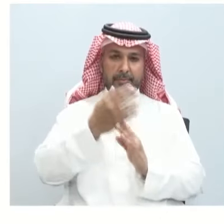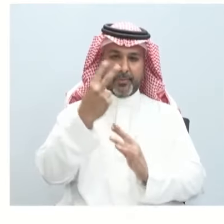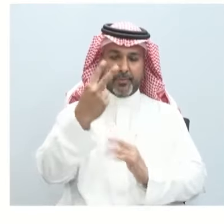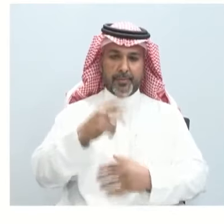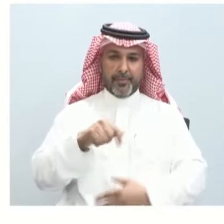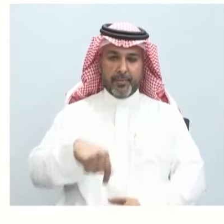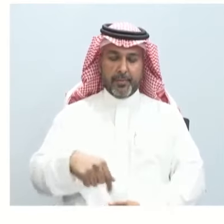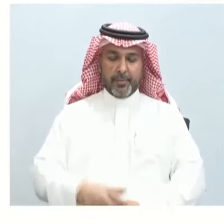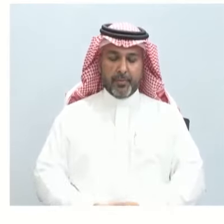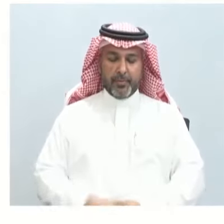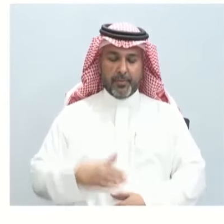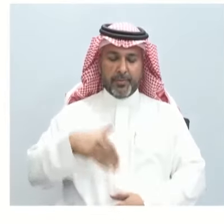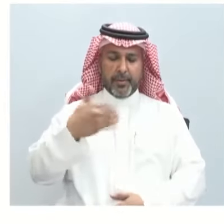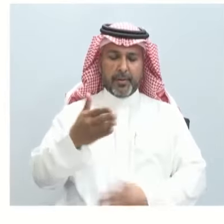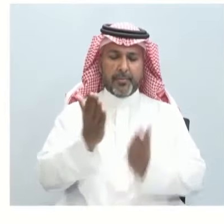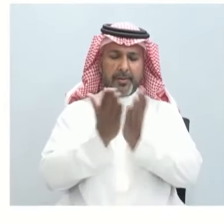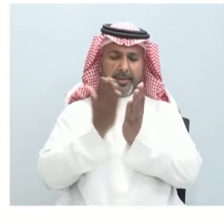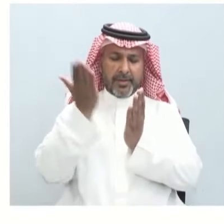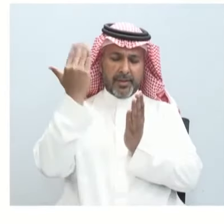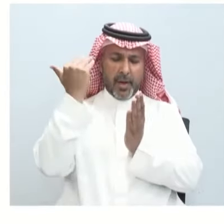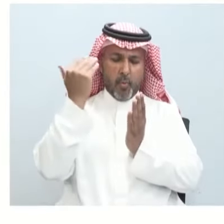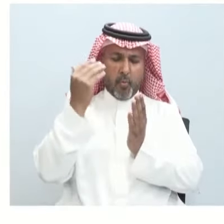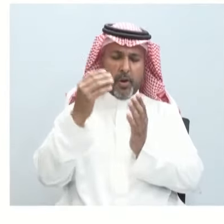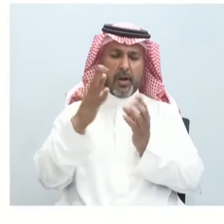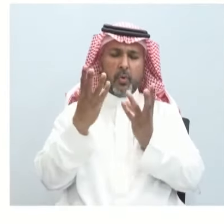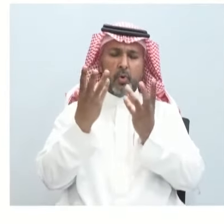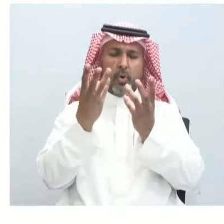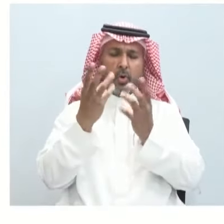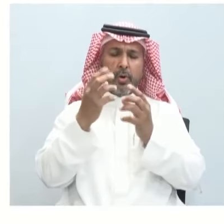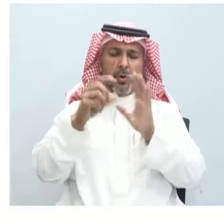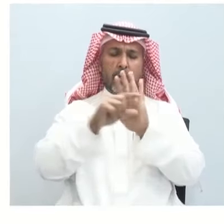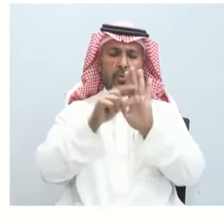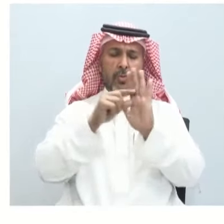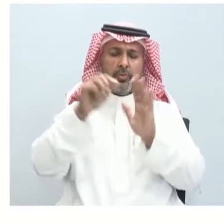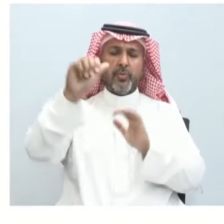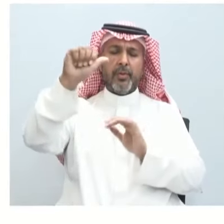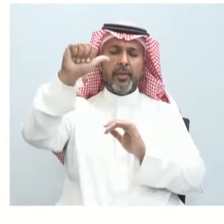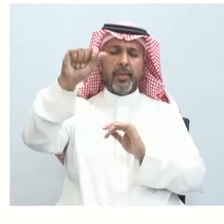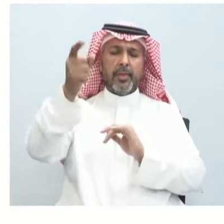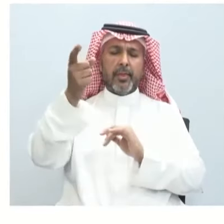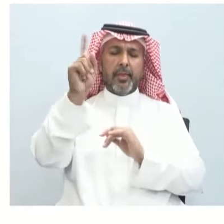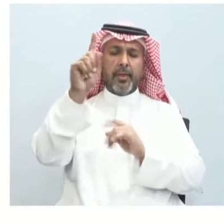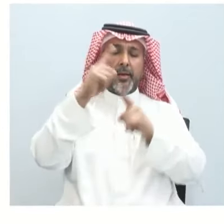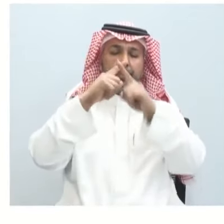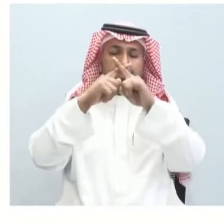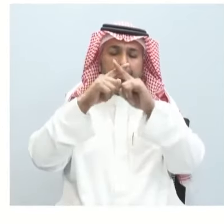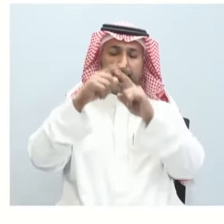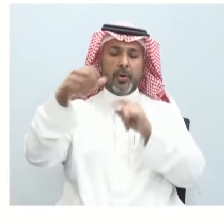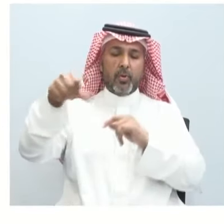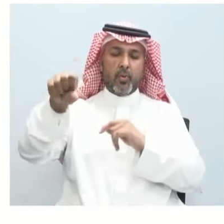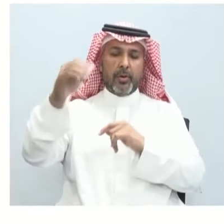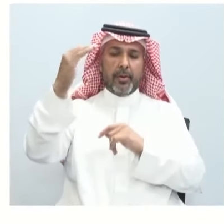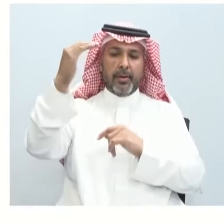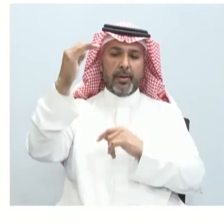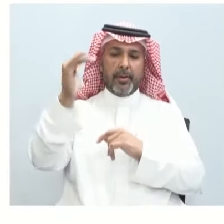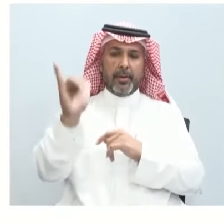اليوم نستكمل درسنا السابق عن ضرب وحيده حد بكثيره حدود قبل ذلك نسترجع ما